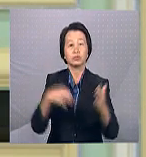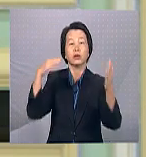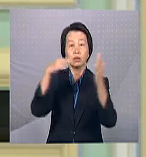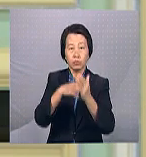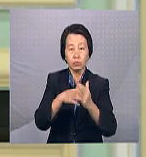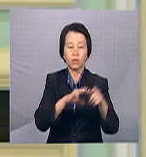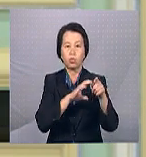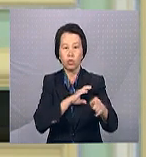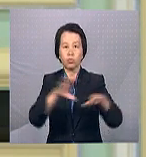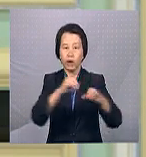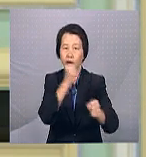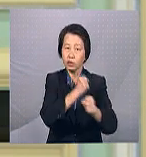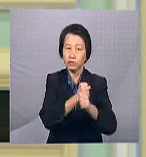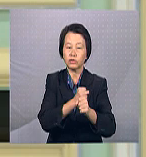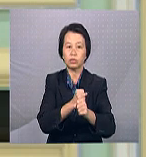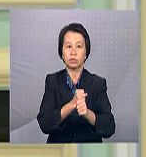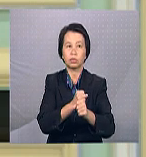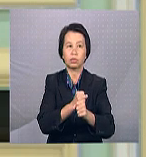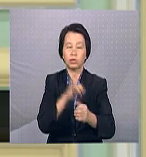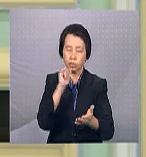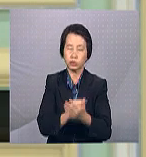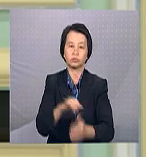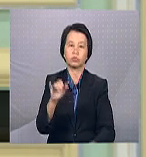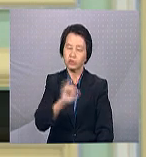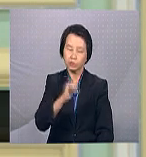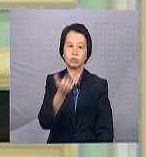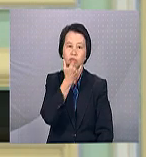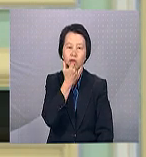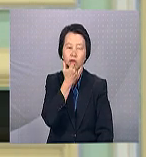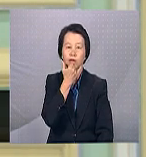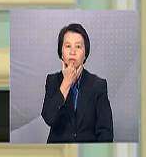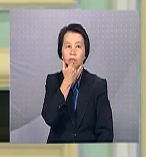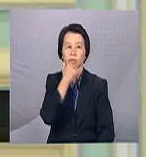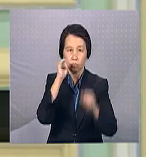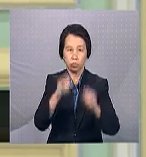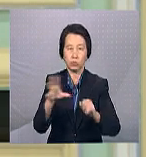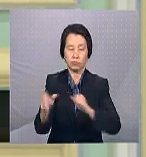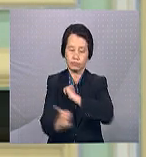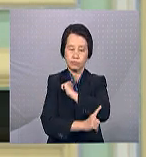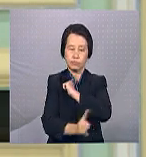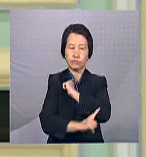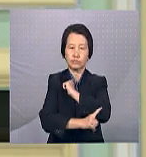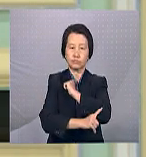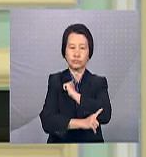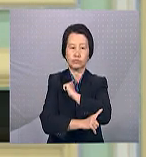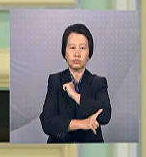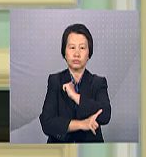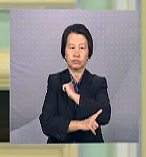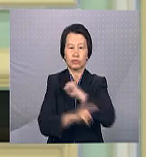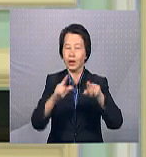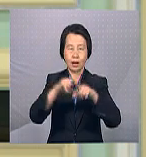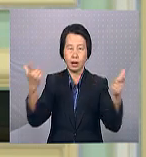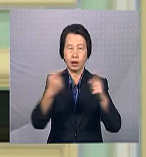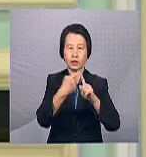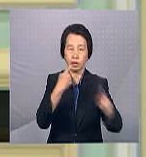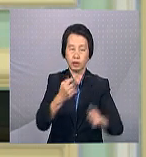menghalang polis menjalankan tugas, juga merupakan satu kesalahan yang boleh diambil tindakan dan hukuman yang